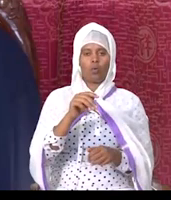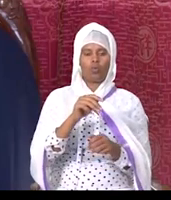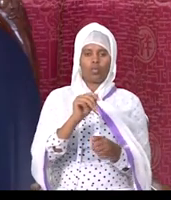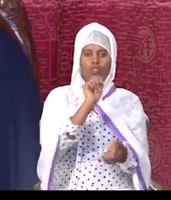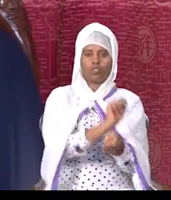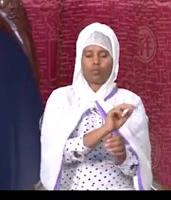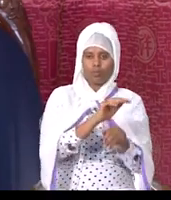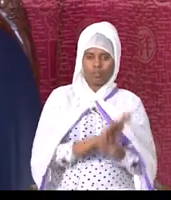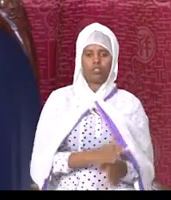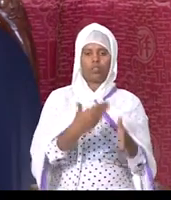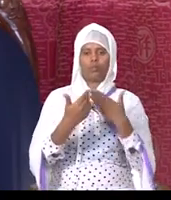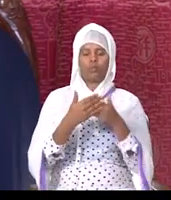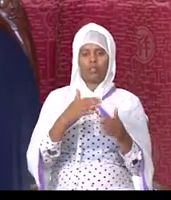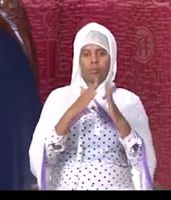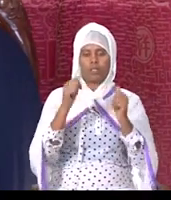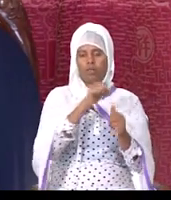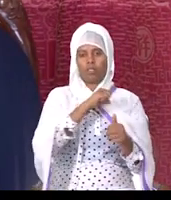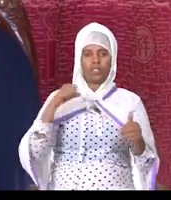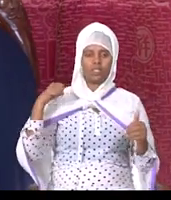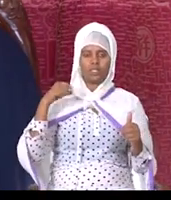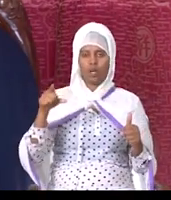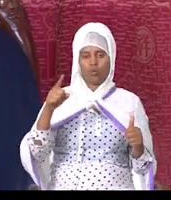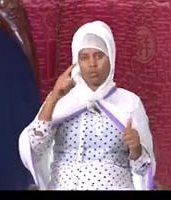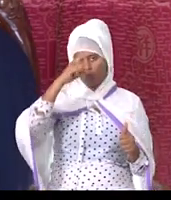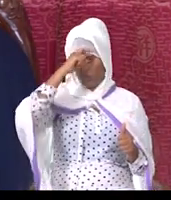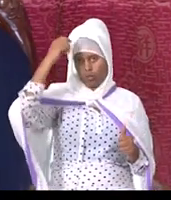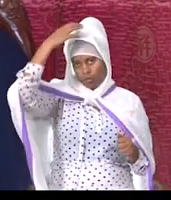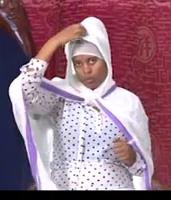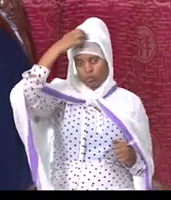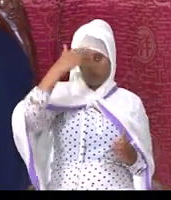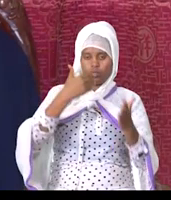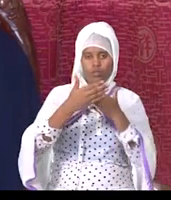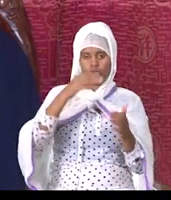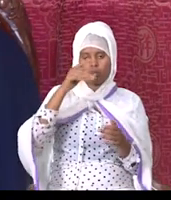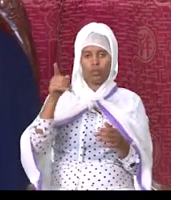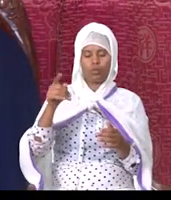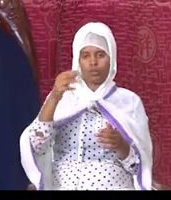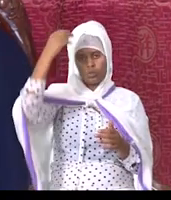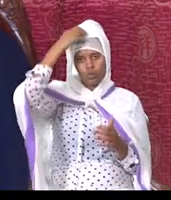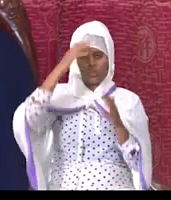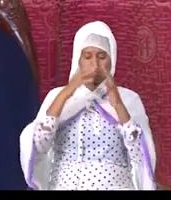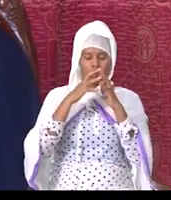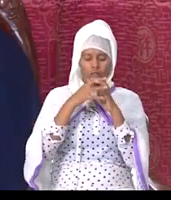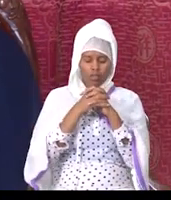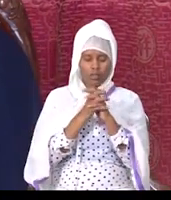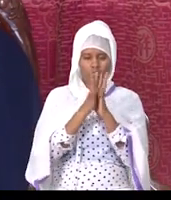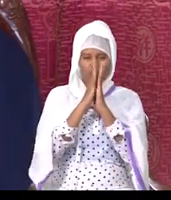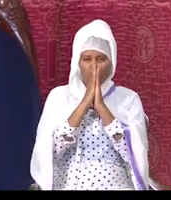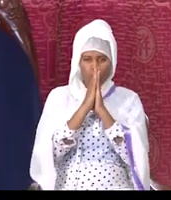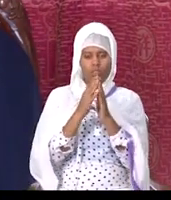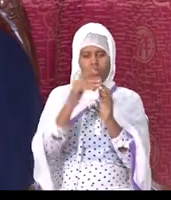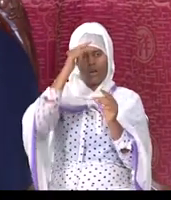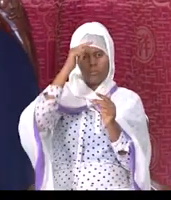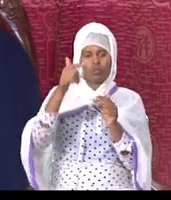ኣብ ቤተ መንግስቲ እዮም ዝሰርሑ ነይሮም ማለት እዩ። ኣብ ቤተ መንግስቲ ክሰርሑ ከለዉ ግና ናብ ኮደነጾር መምለኽ ጣዖት እዩ ነይሩ። ከምቲ ናቱ ጣዖት፣